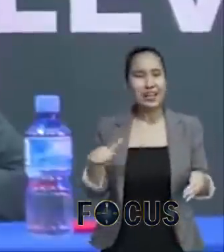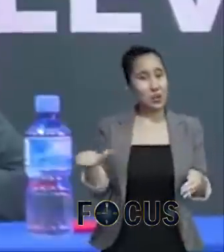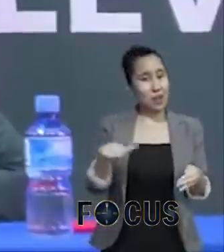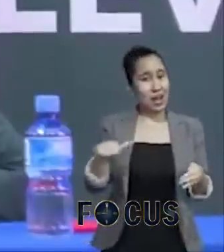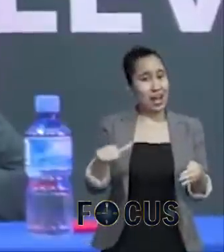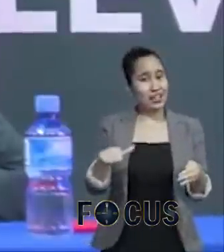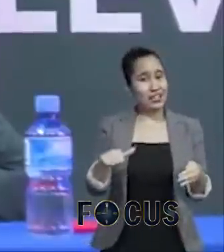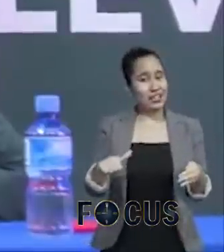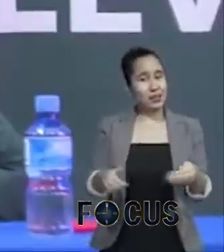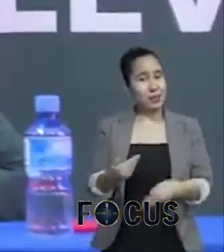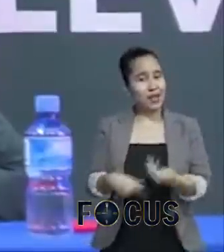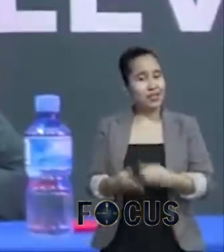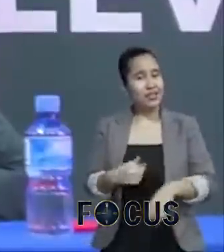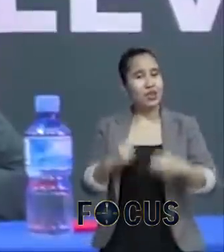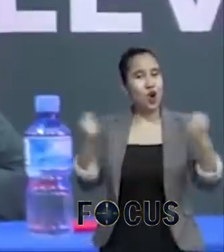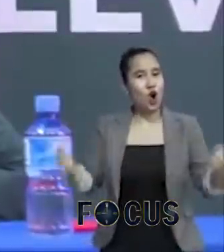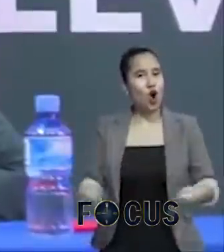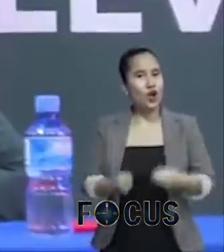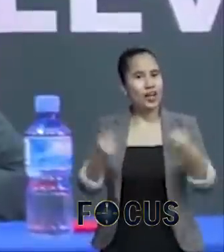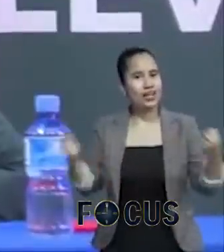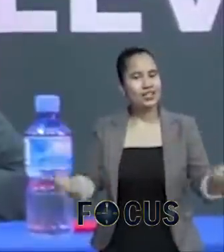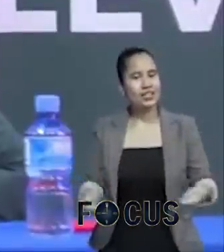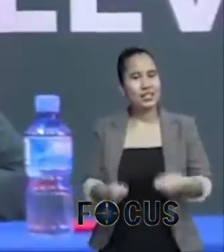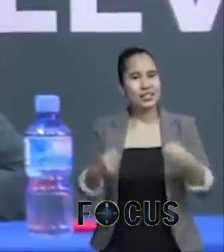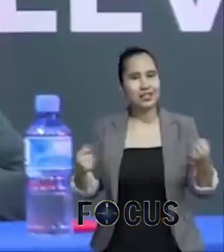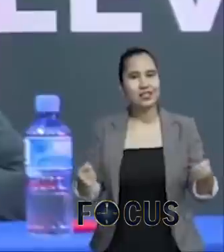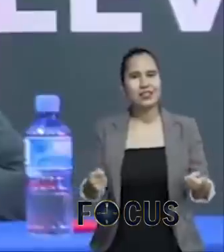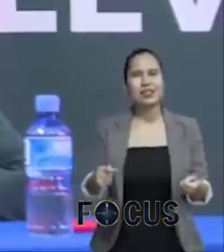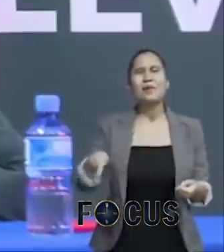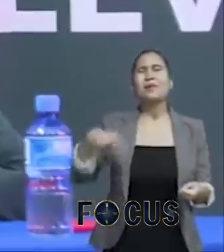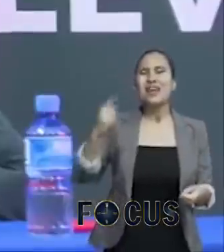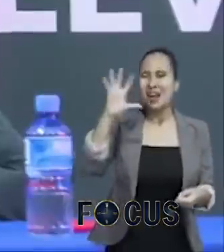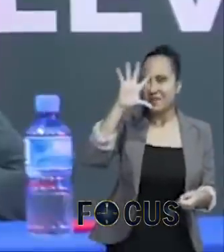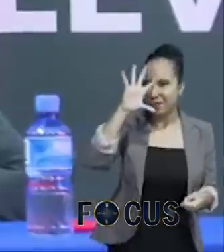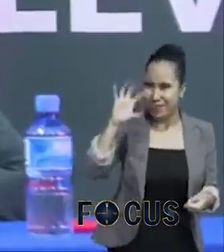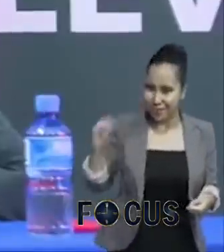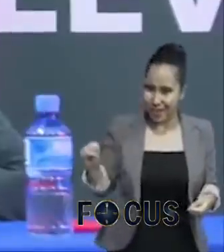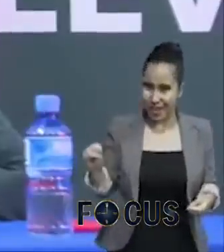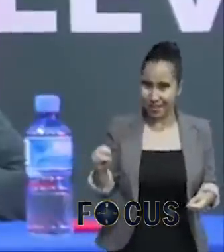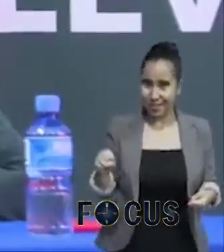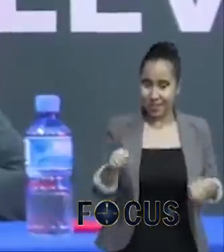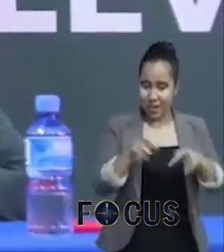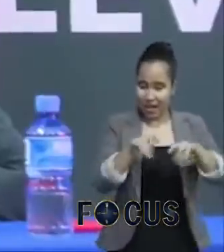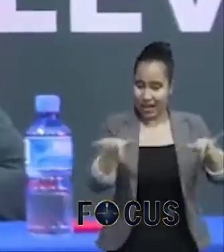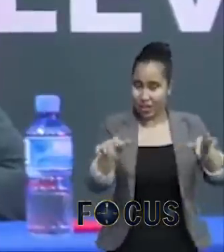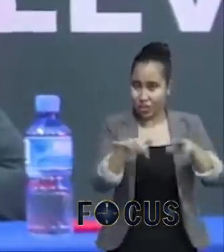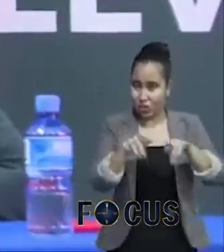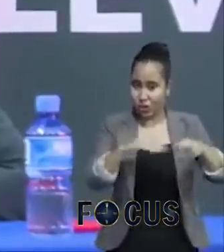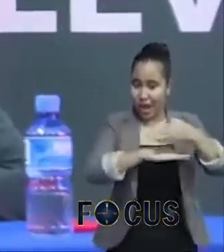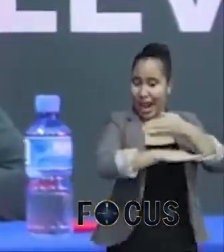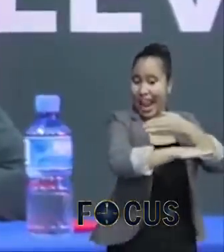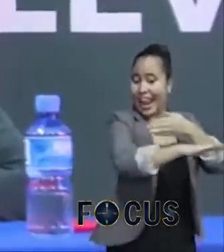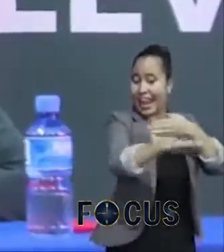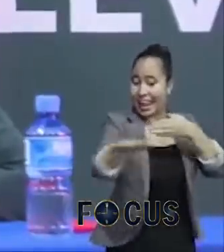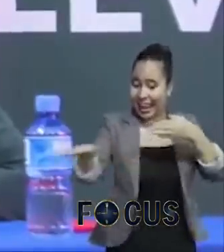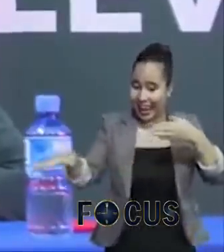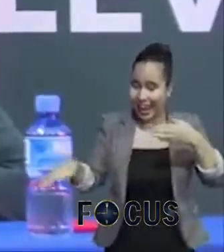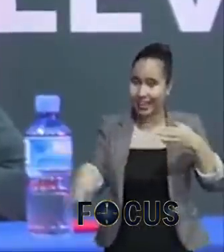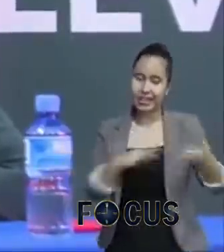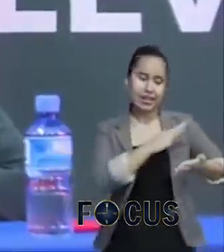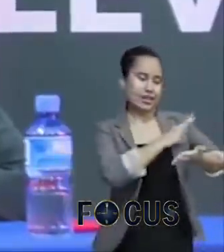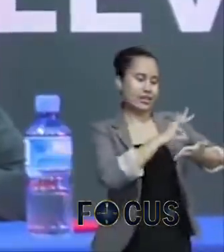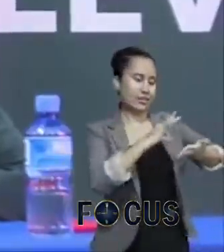maar alle presi, u hebt meer dan 50 presi, die je kan go registreren, is reef hier landelijk. Het is